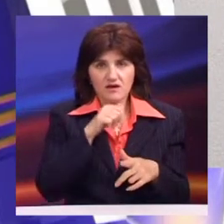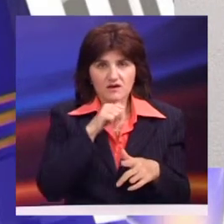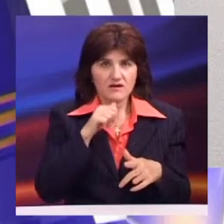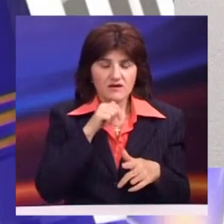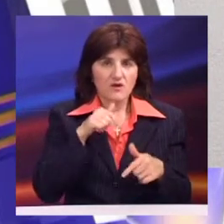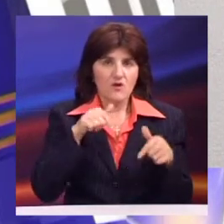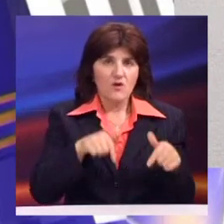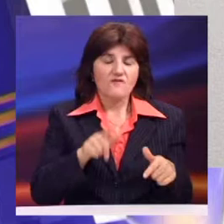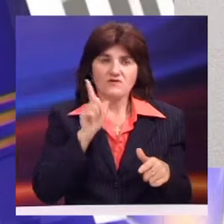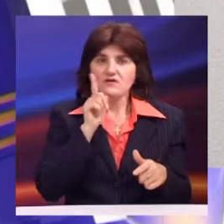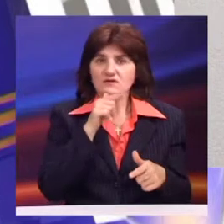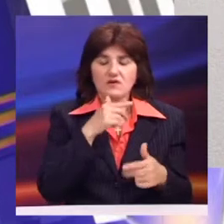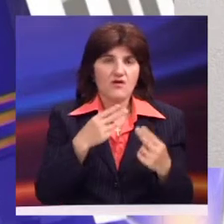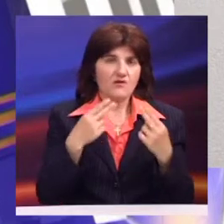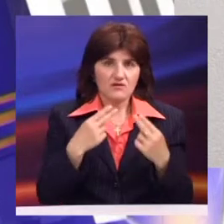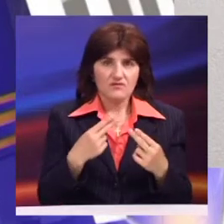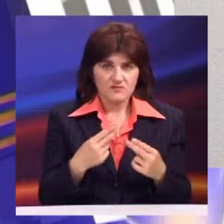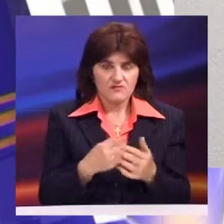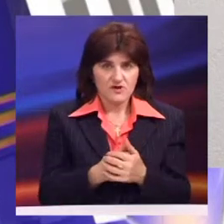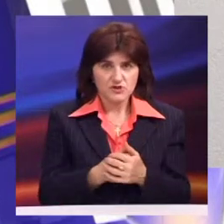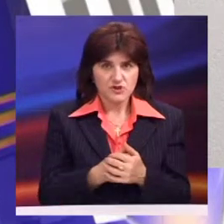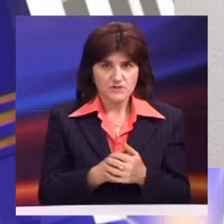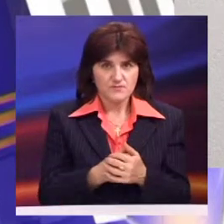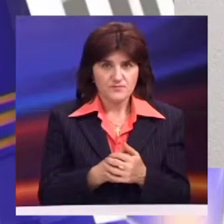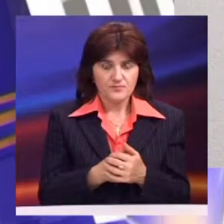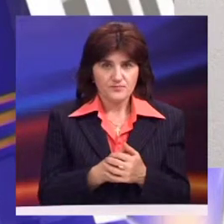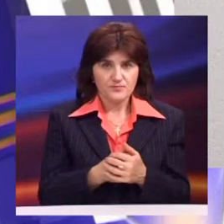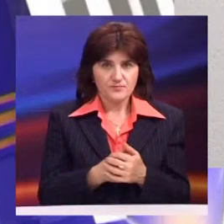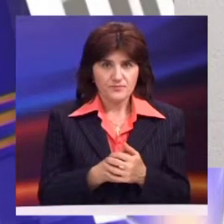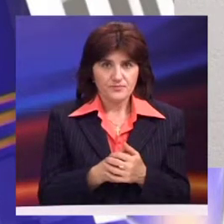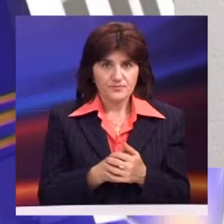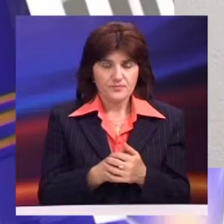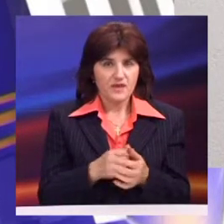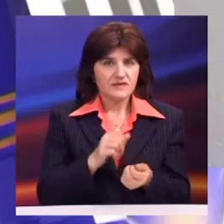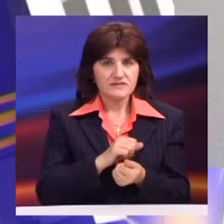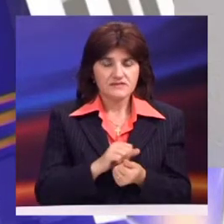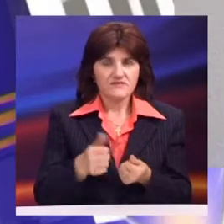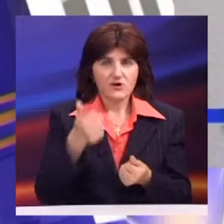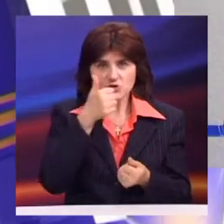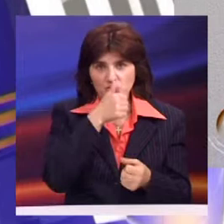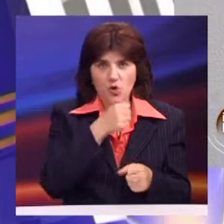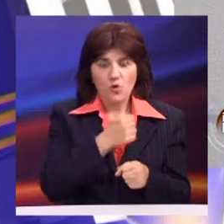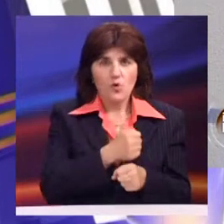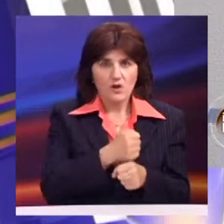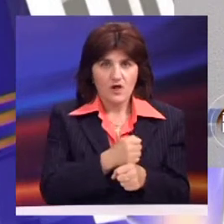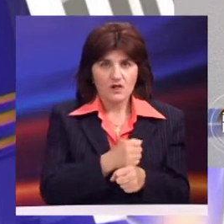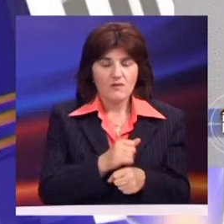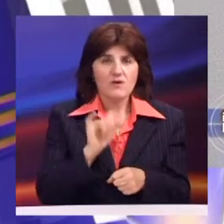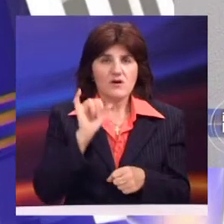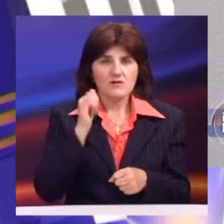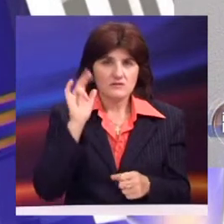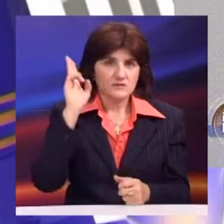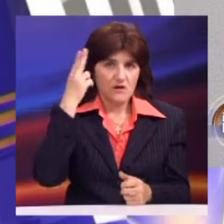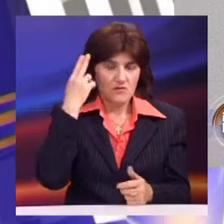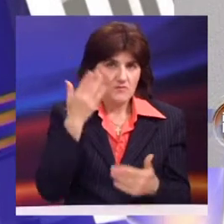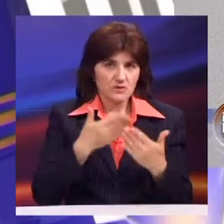je reanimacioni sto izuzetno važan i neophodan. Sve ono što radimo zaista